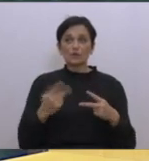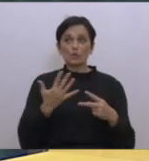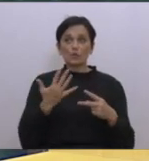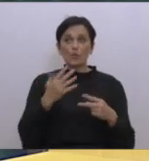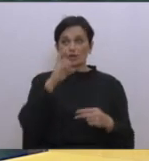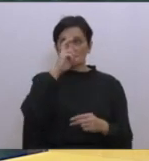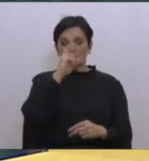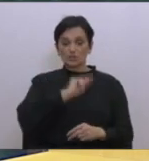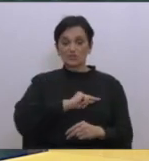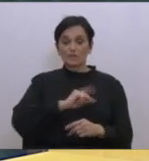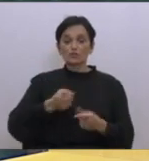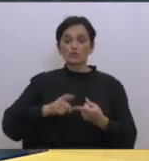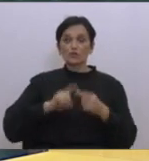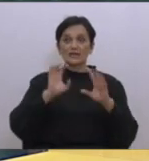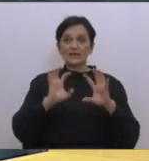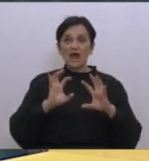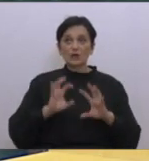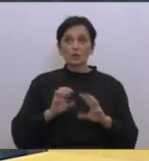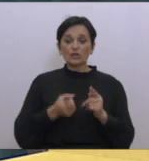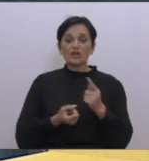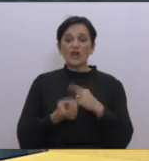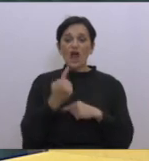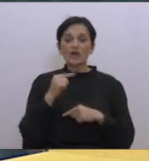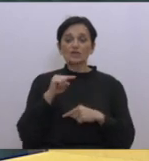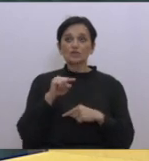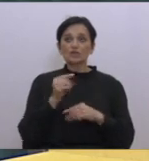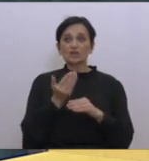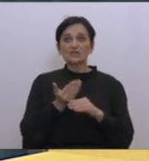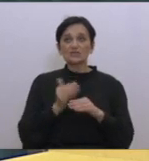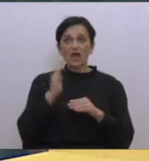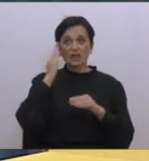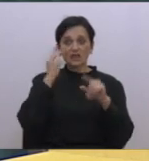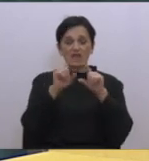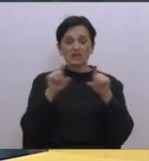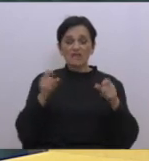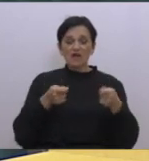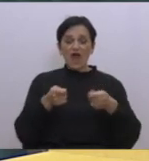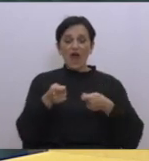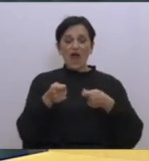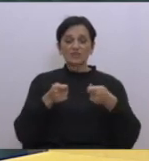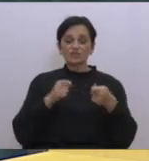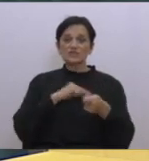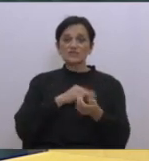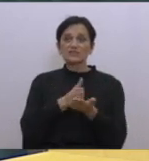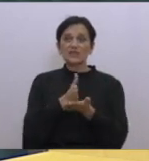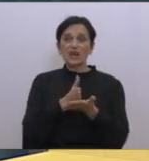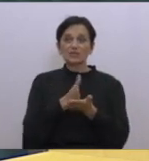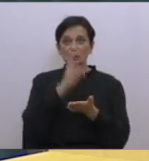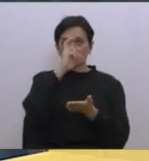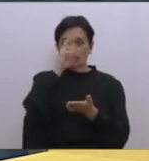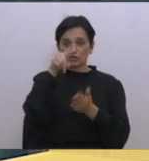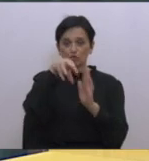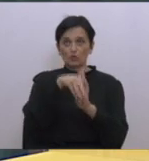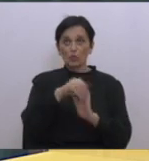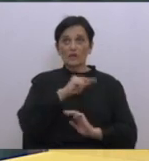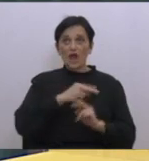საჯარო სამსახურის შესახებ კანონში გაჩნდა ცალკე თავი, რომელიც აწესრიგებს სტაჟირებას საჯარო დაწესებულებებში.